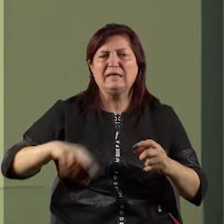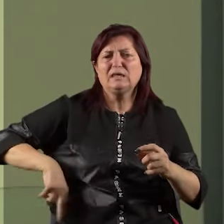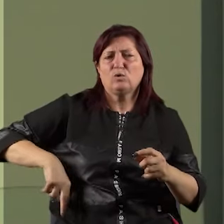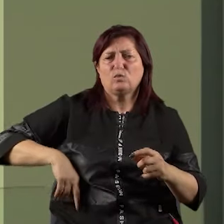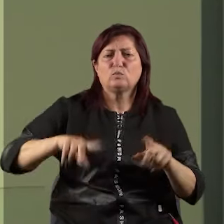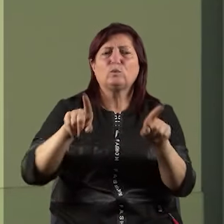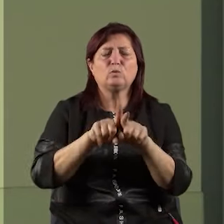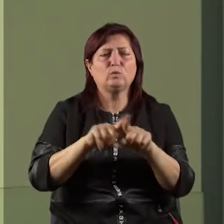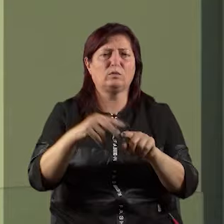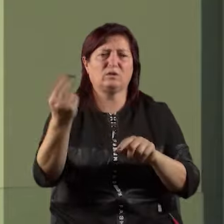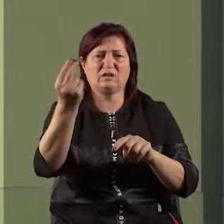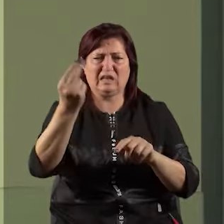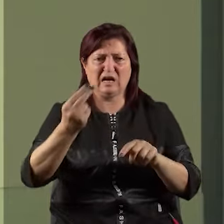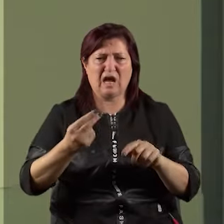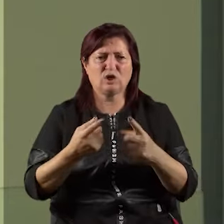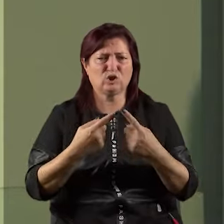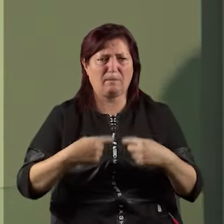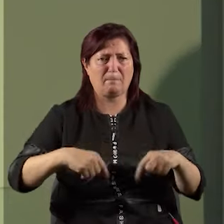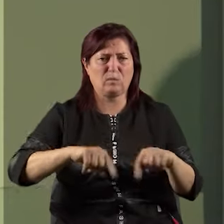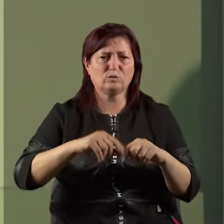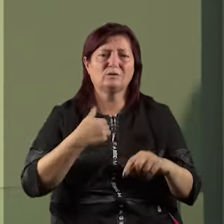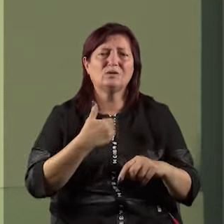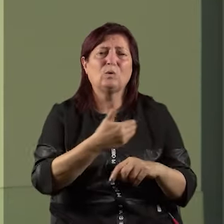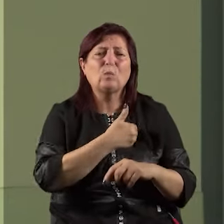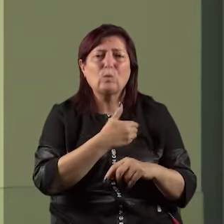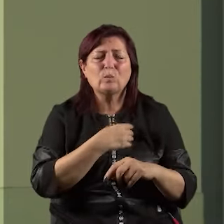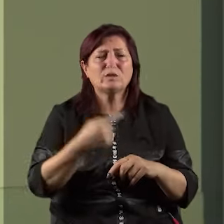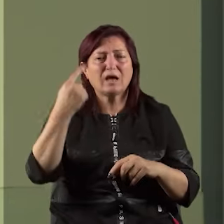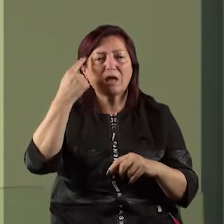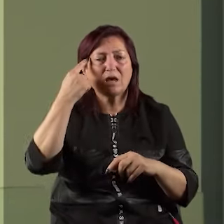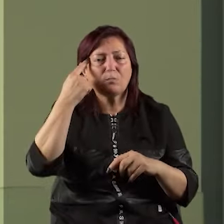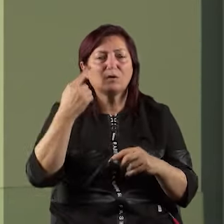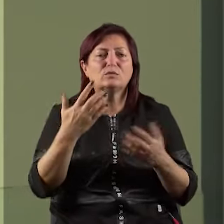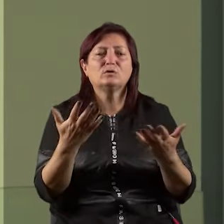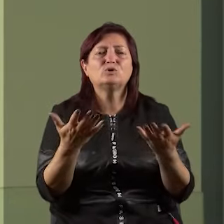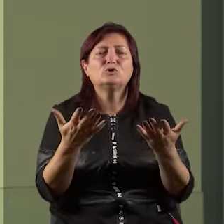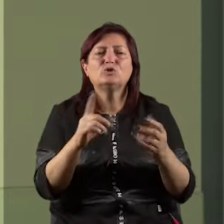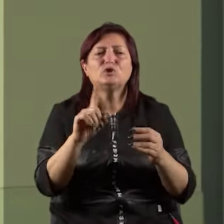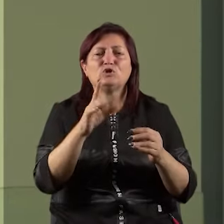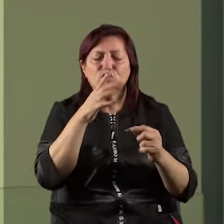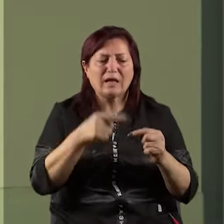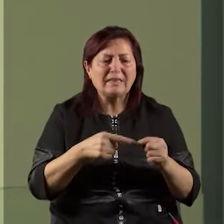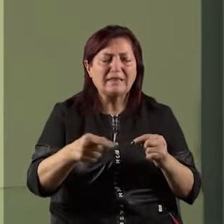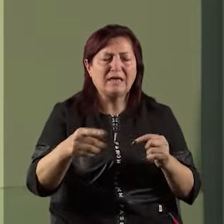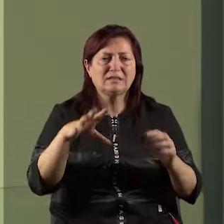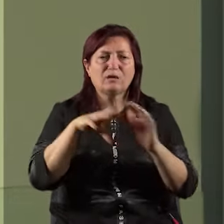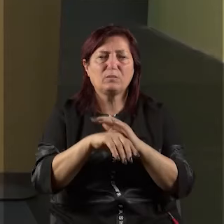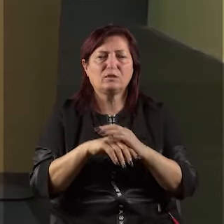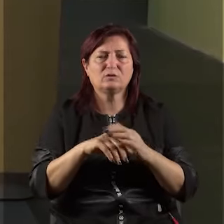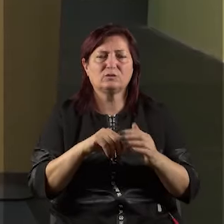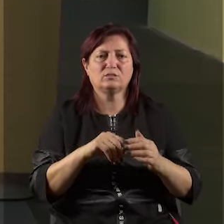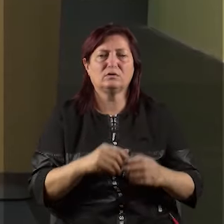նկարիչների միության, բոլոր միությունների։ Կուզեի իմանալ այդ ինչը թասկի մեջ է եւ